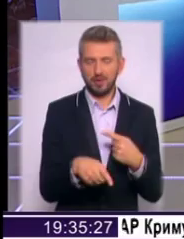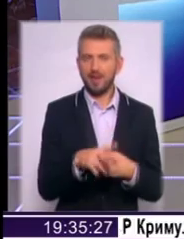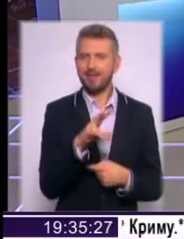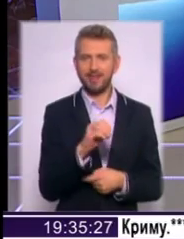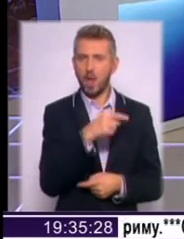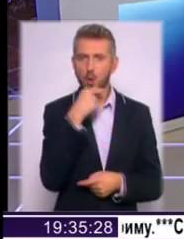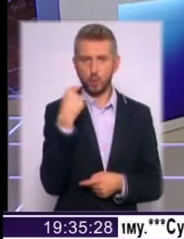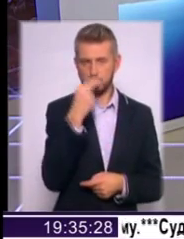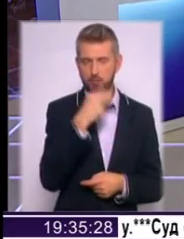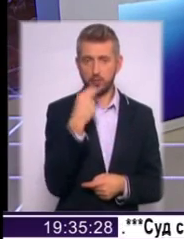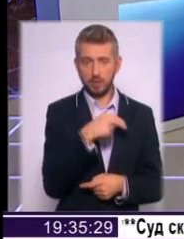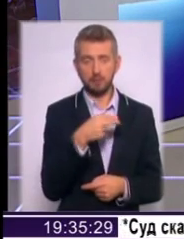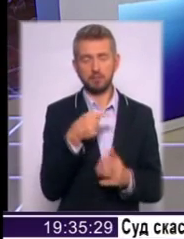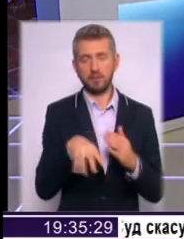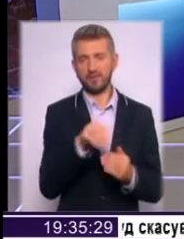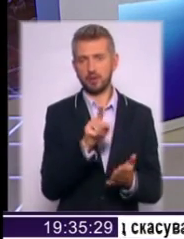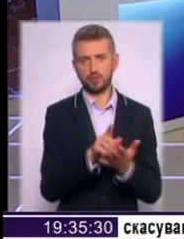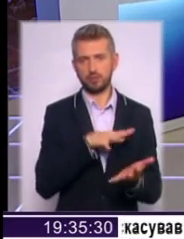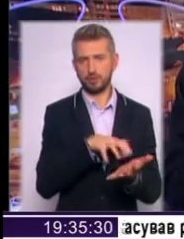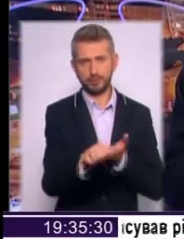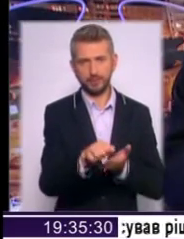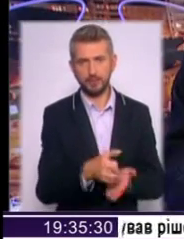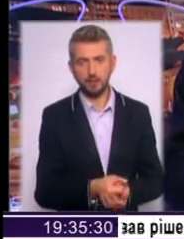православ'я, все там знищується. Мова ж йде,